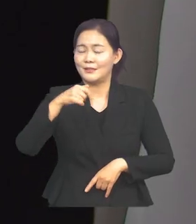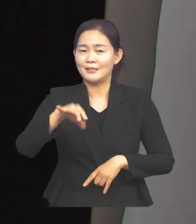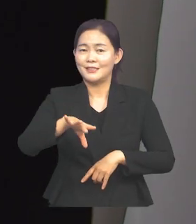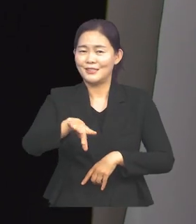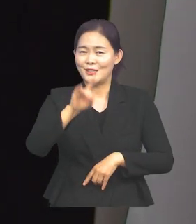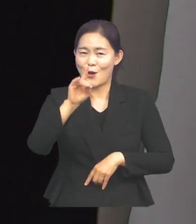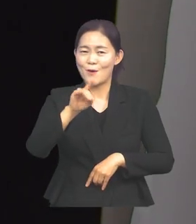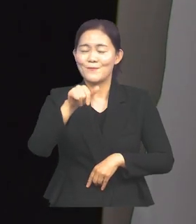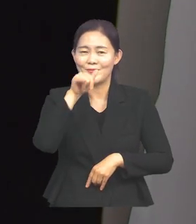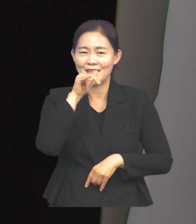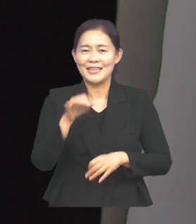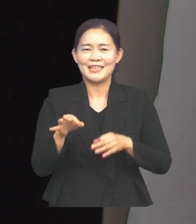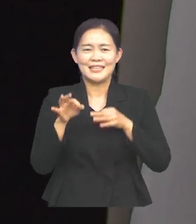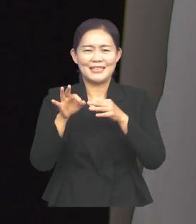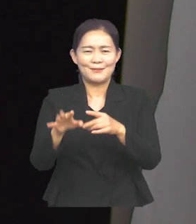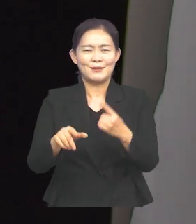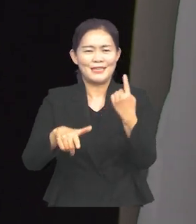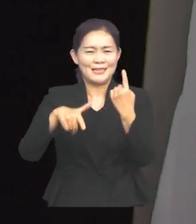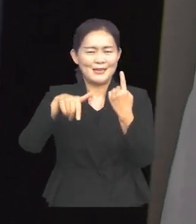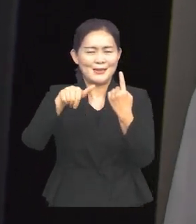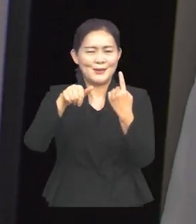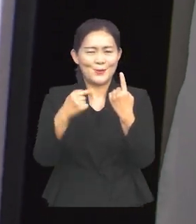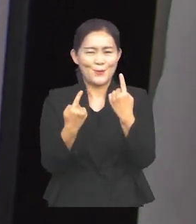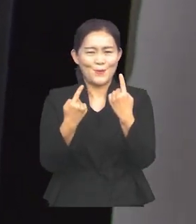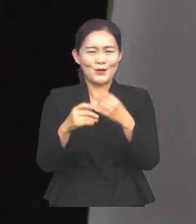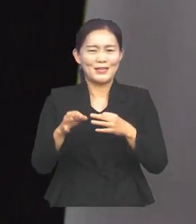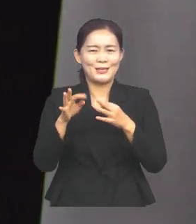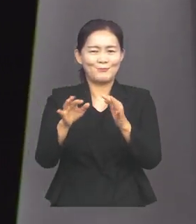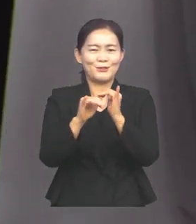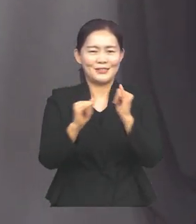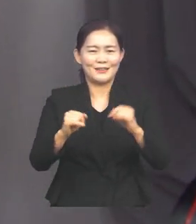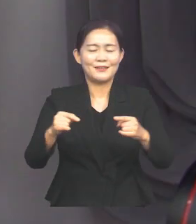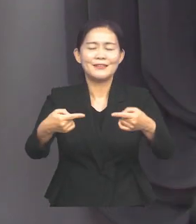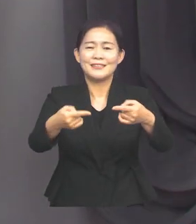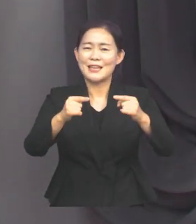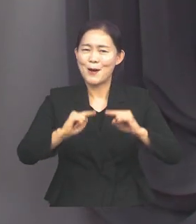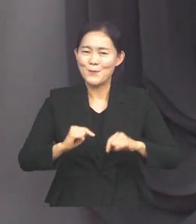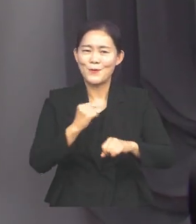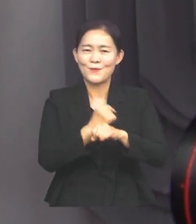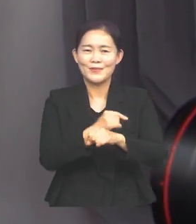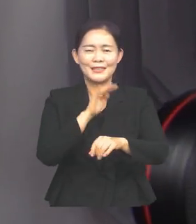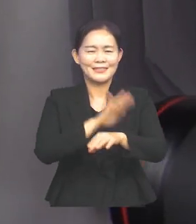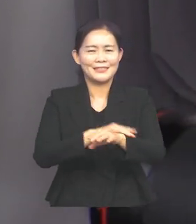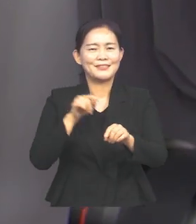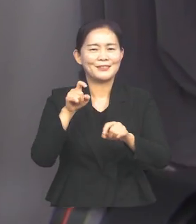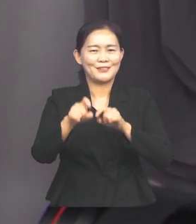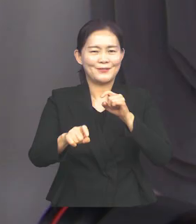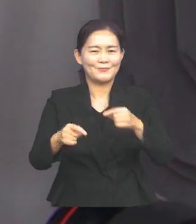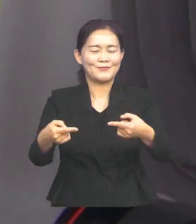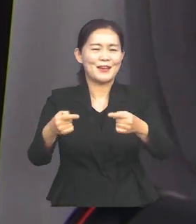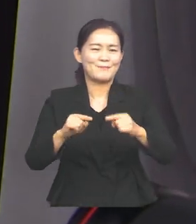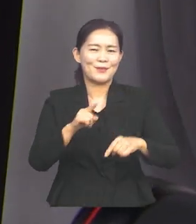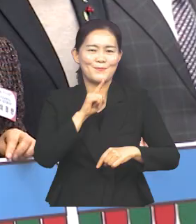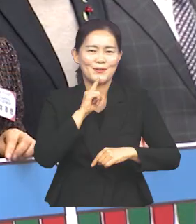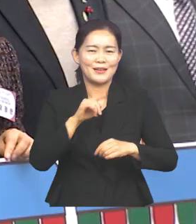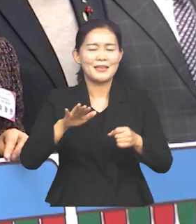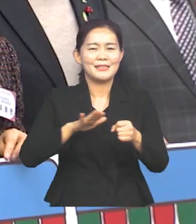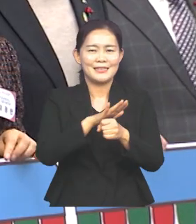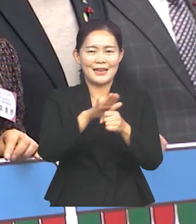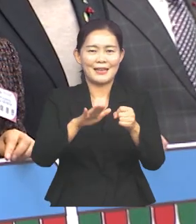키오스크가 첫 선을 보였고 이 시장은 기부 키오스크 제1호 기부자로 참여해 생활 속 나눔 활동 실천에